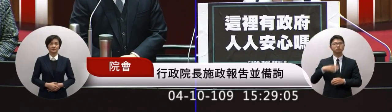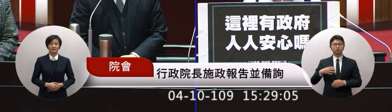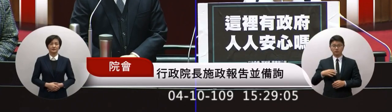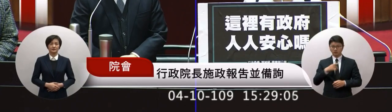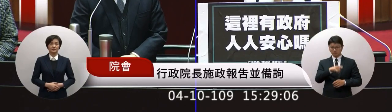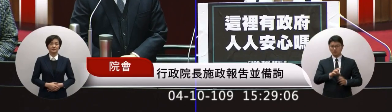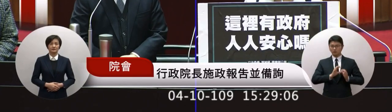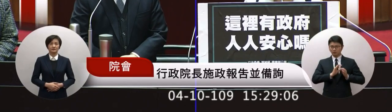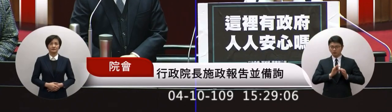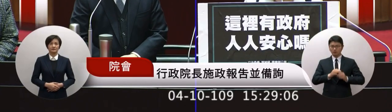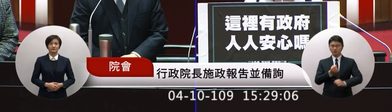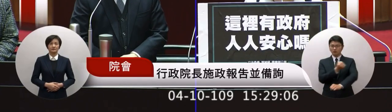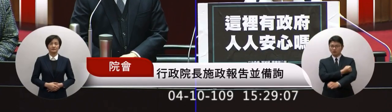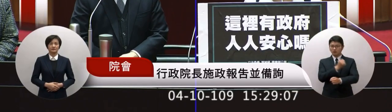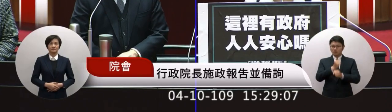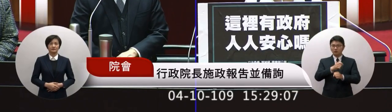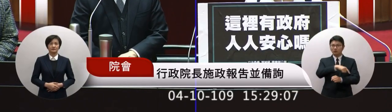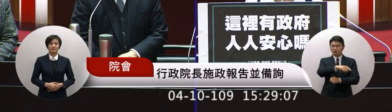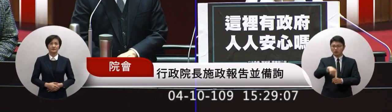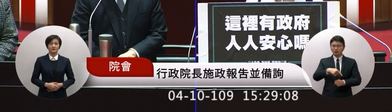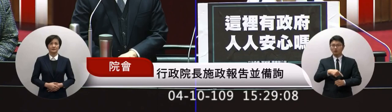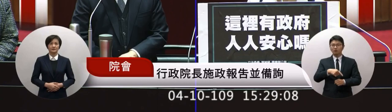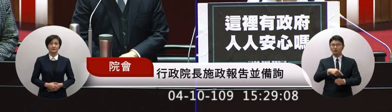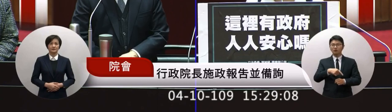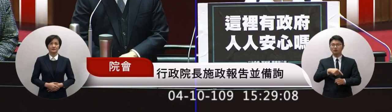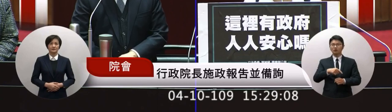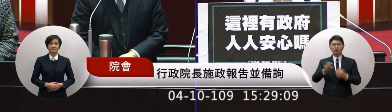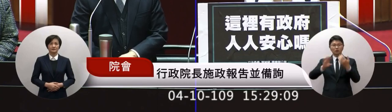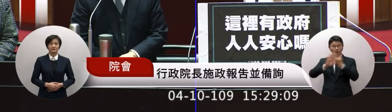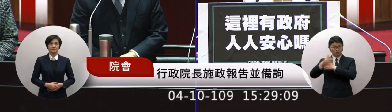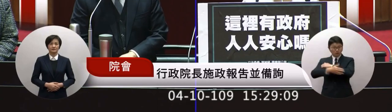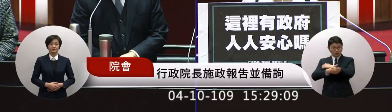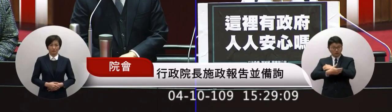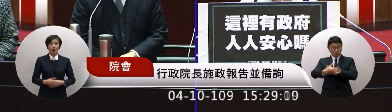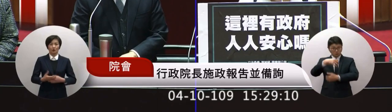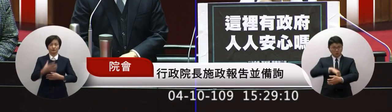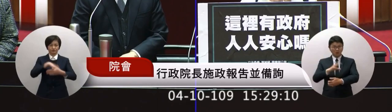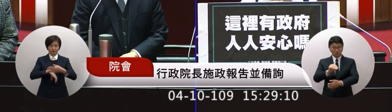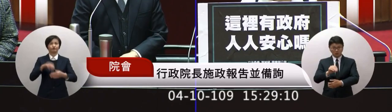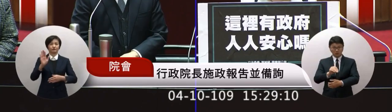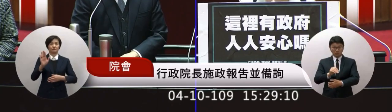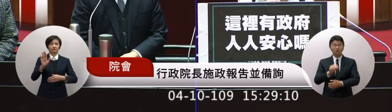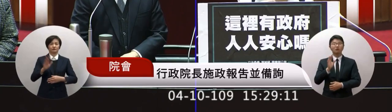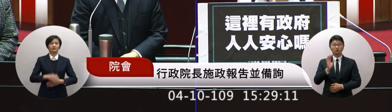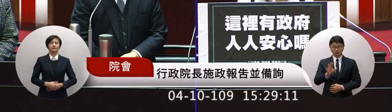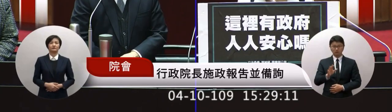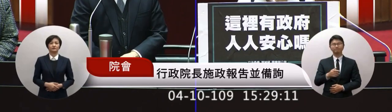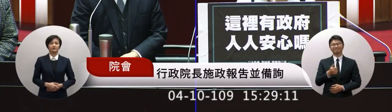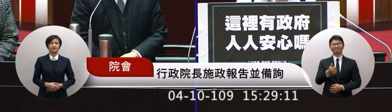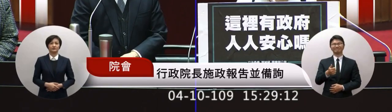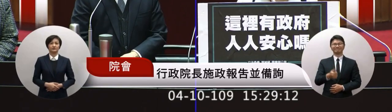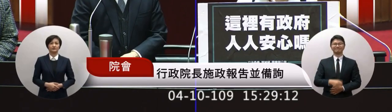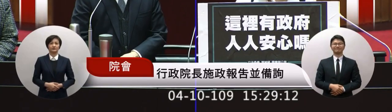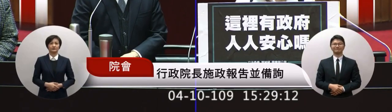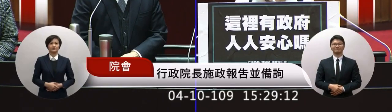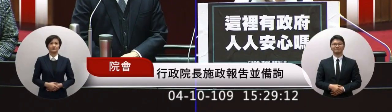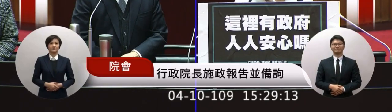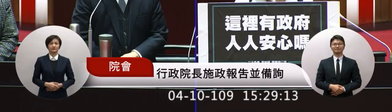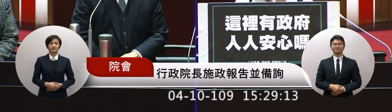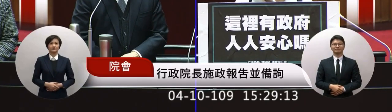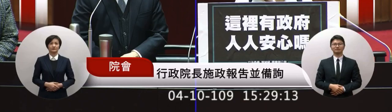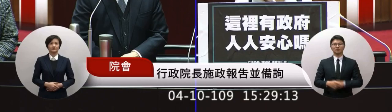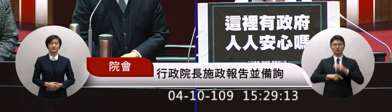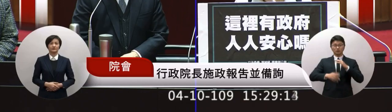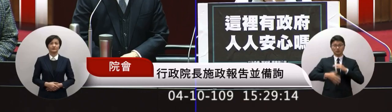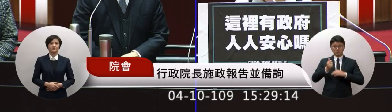关心的劳工之中有没有包含外籍移工？ 有。 有，是非常好啊。院长，您